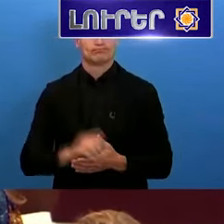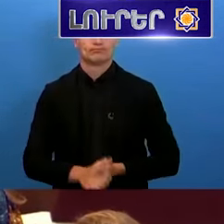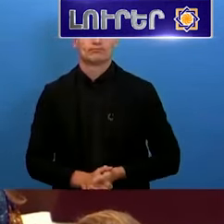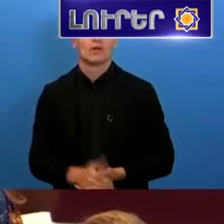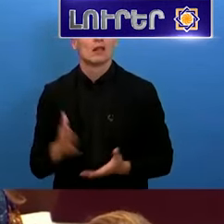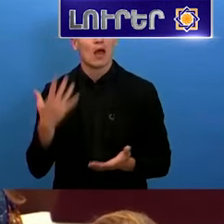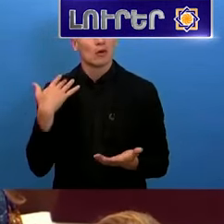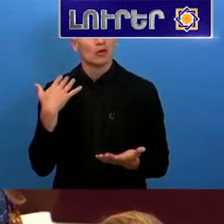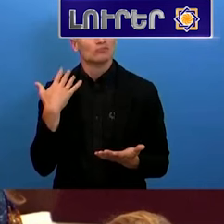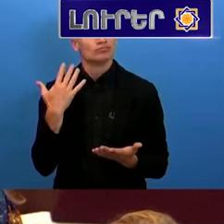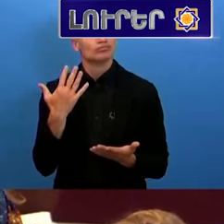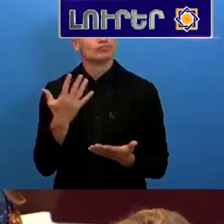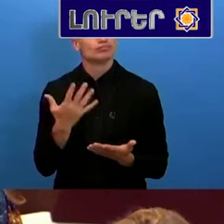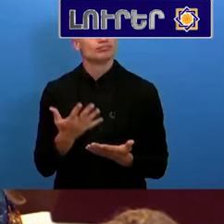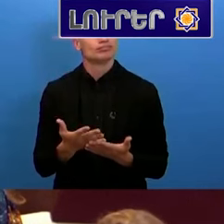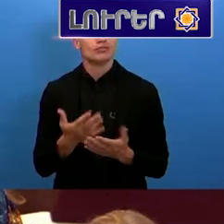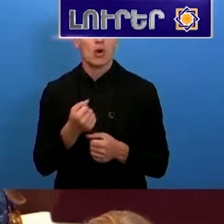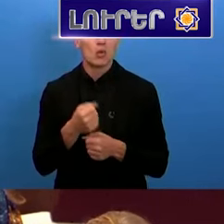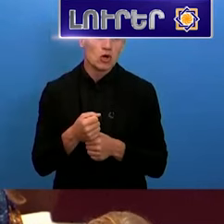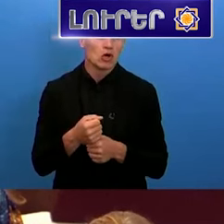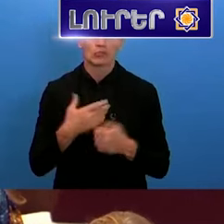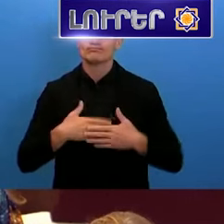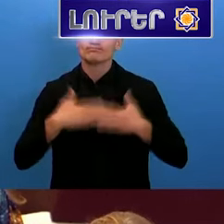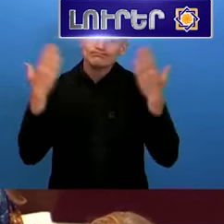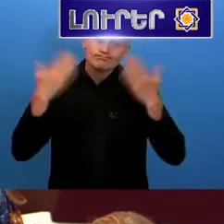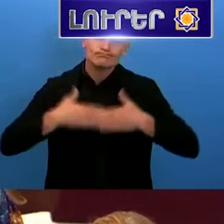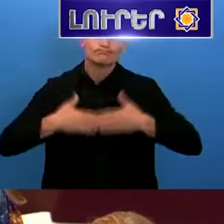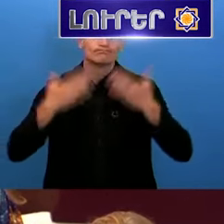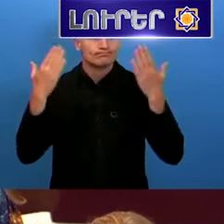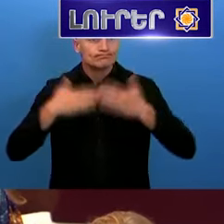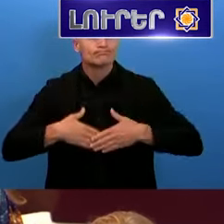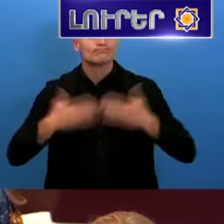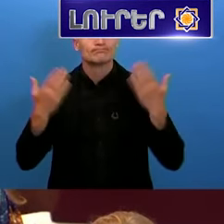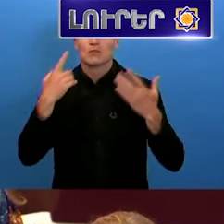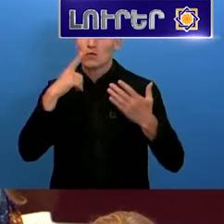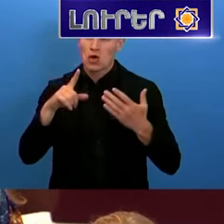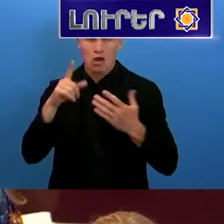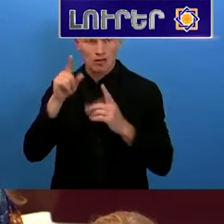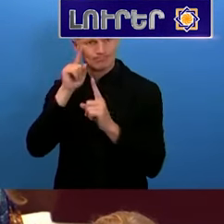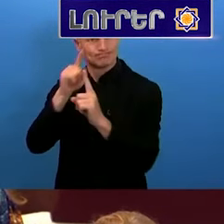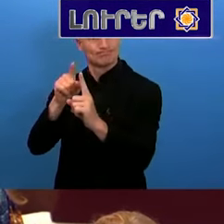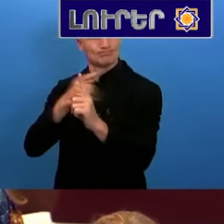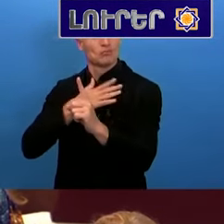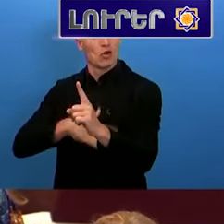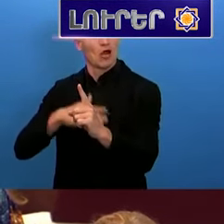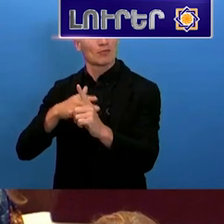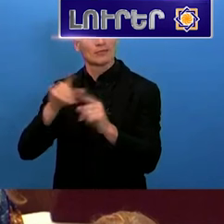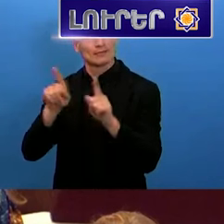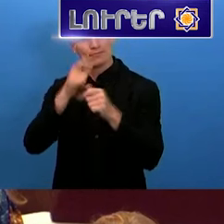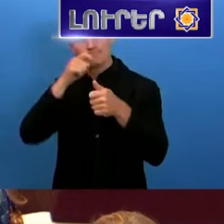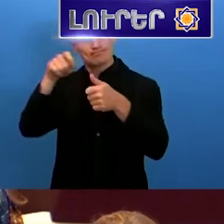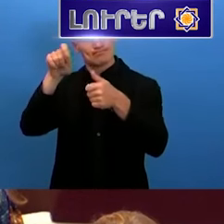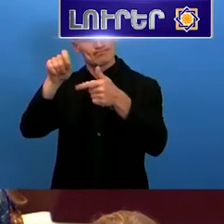իրենց ազգային պատկանելիության ու այդ հողերի տարածքների ու ռեսուրսների իրավունքը, որոնց իրենք ավանդաբար պատկանում են։ Մունք կրեինք,